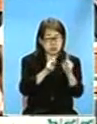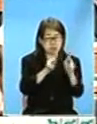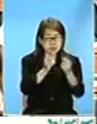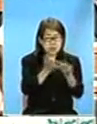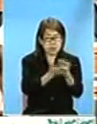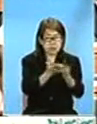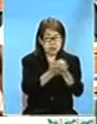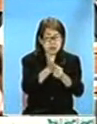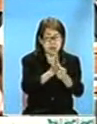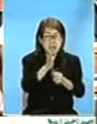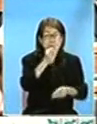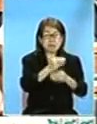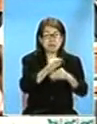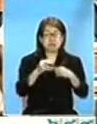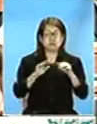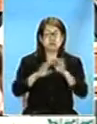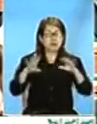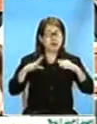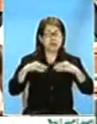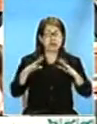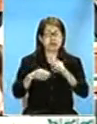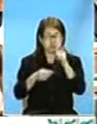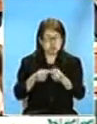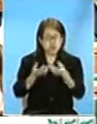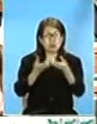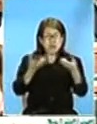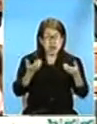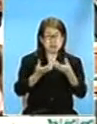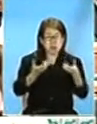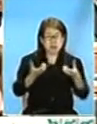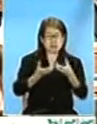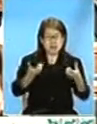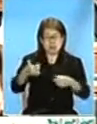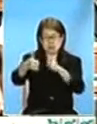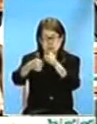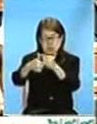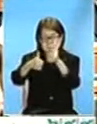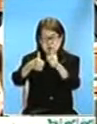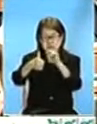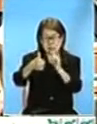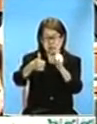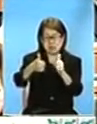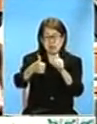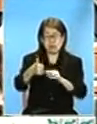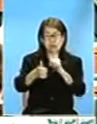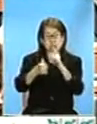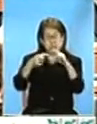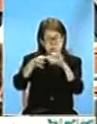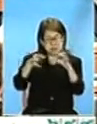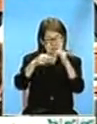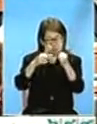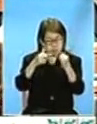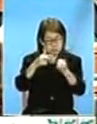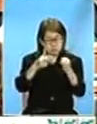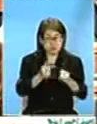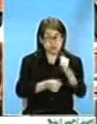ไม่เห็นด้วยครับคือผมจำแนกเป็นเรื่องๆว่ากันตามเนื้อผ้าท่านประธานที่เคารพผมอยากกราบเรียน